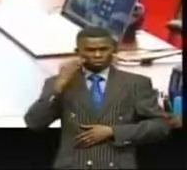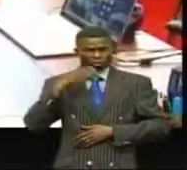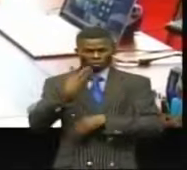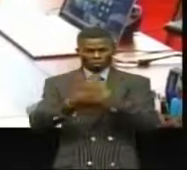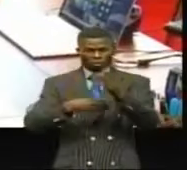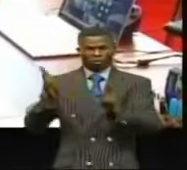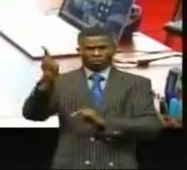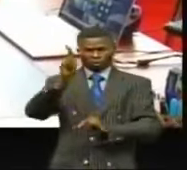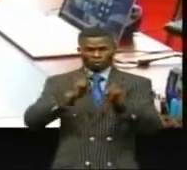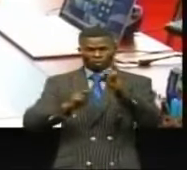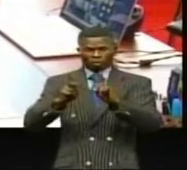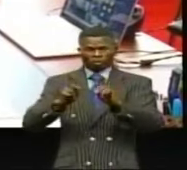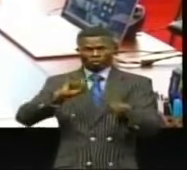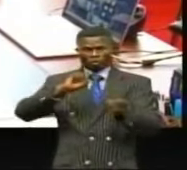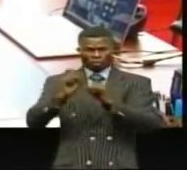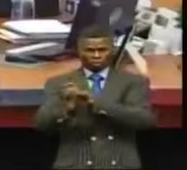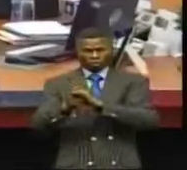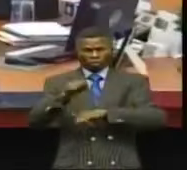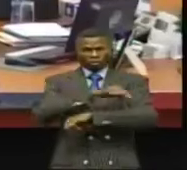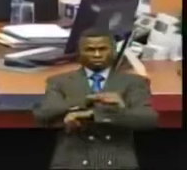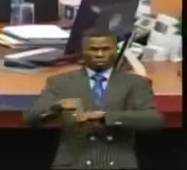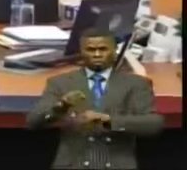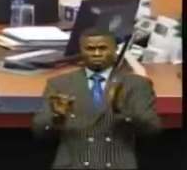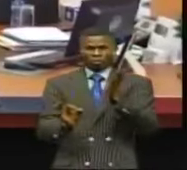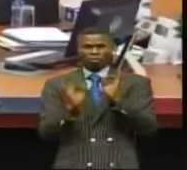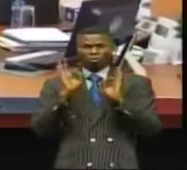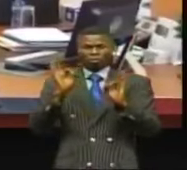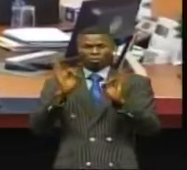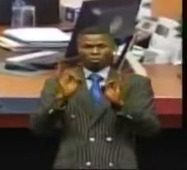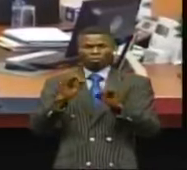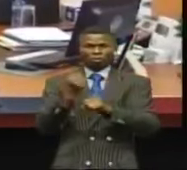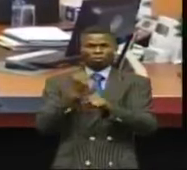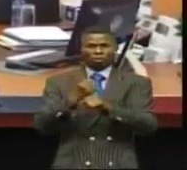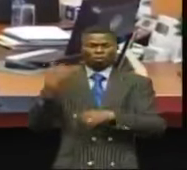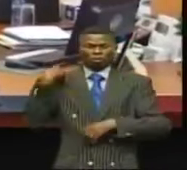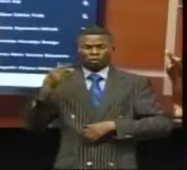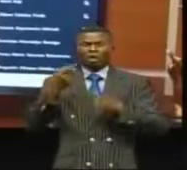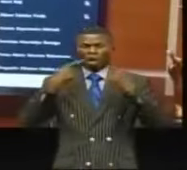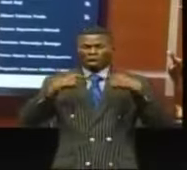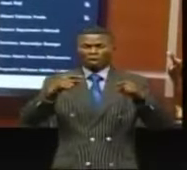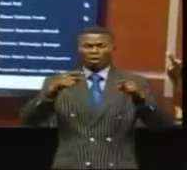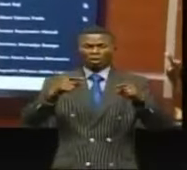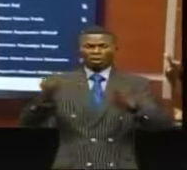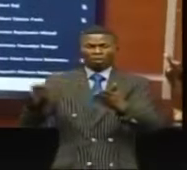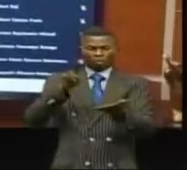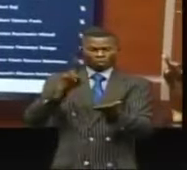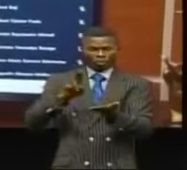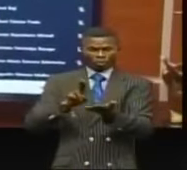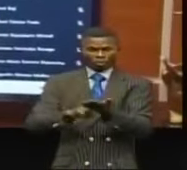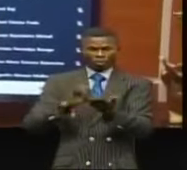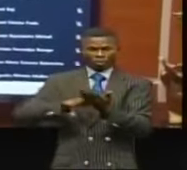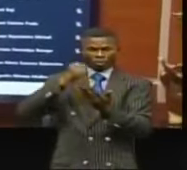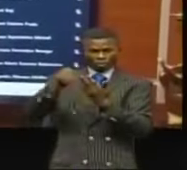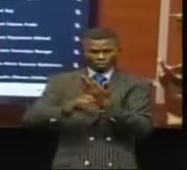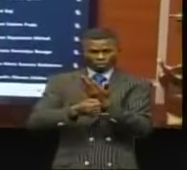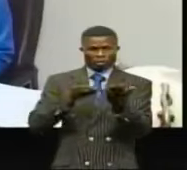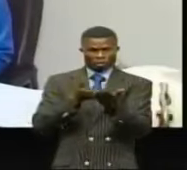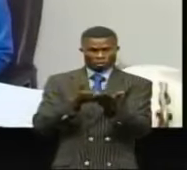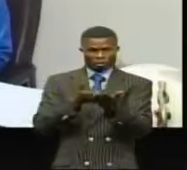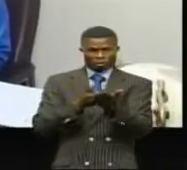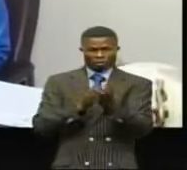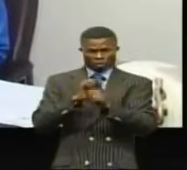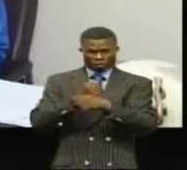publique, modernisation de l'administration et innovation du service public, a rappelé que la signature de ce projet de décret